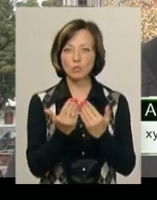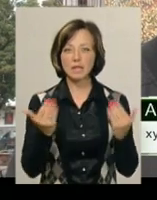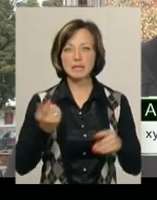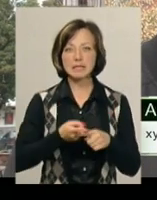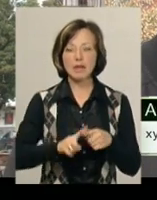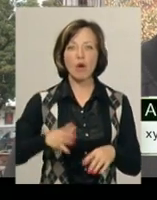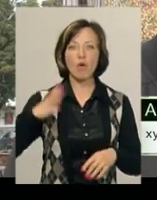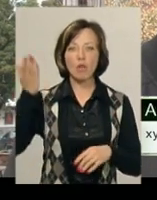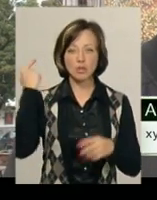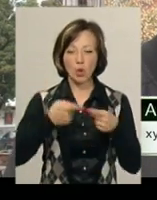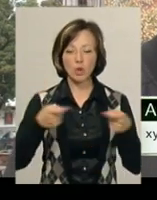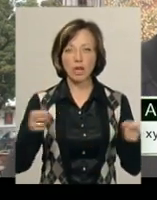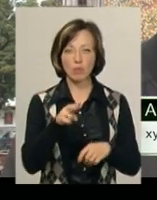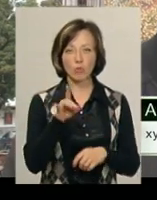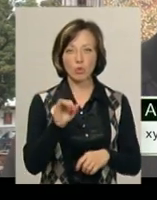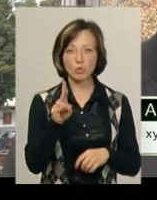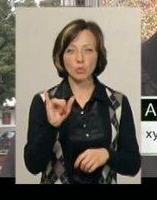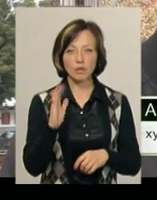колишній готель Проскурова.